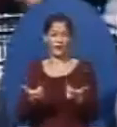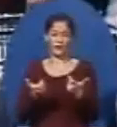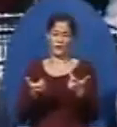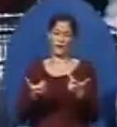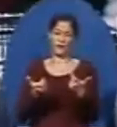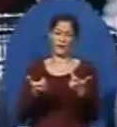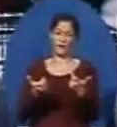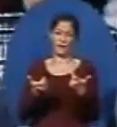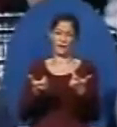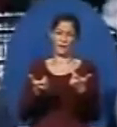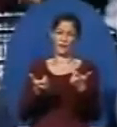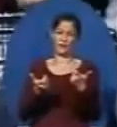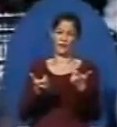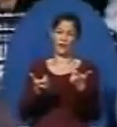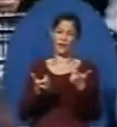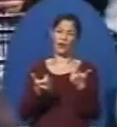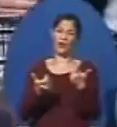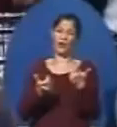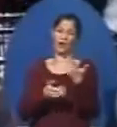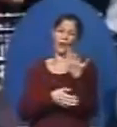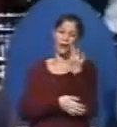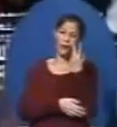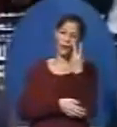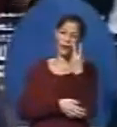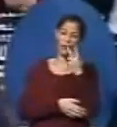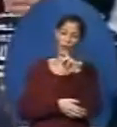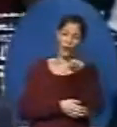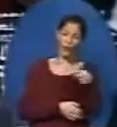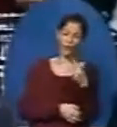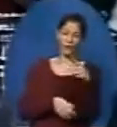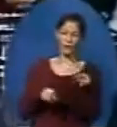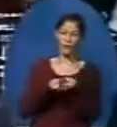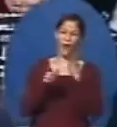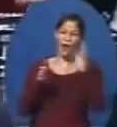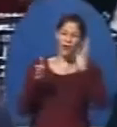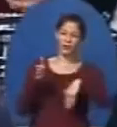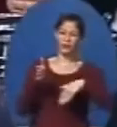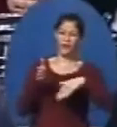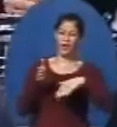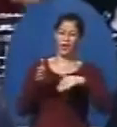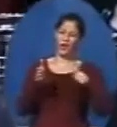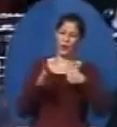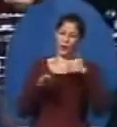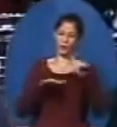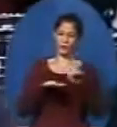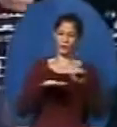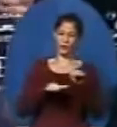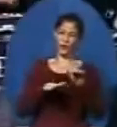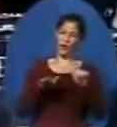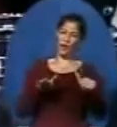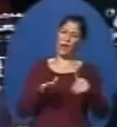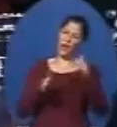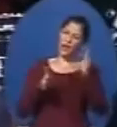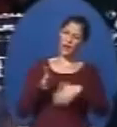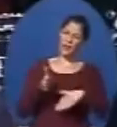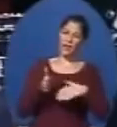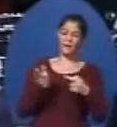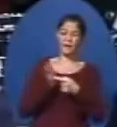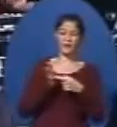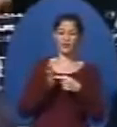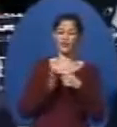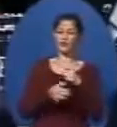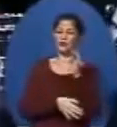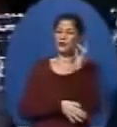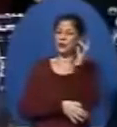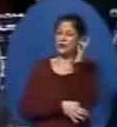במובן הרחב, עשתה פה הנחת סלב פעם נוספת לראש הממשלה לשעבר אולמרט, בעצם העובדה שעדותה של